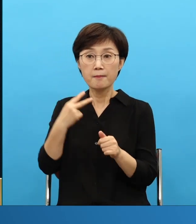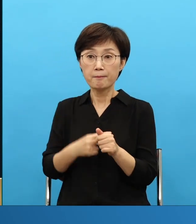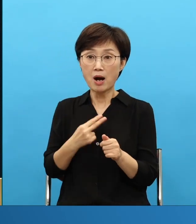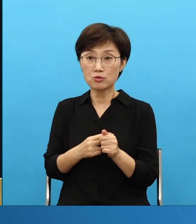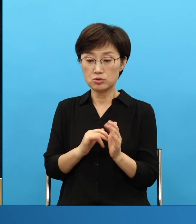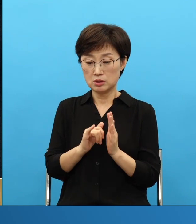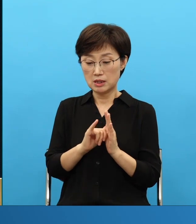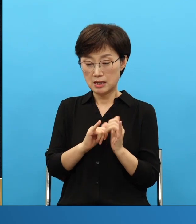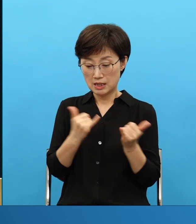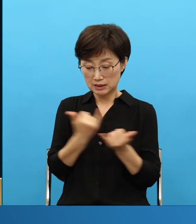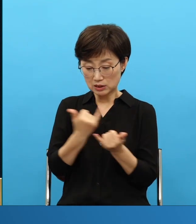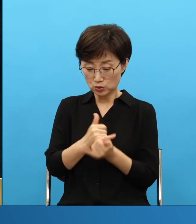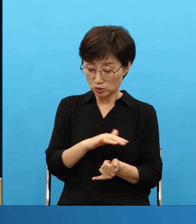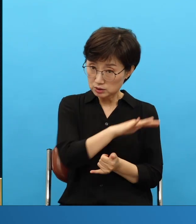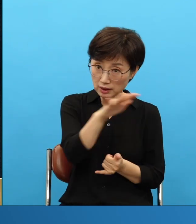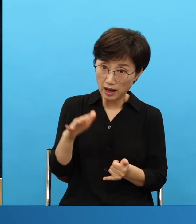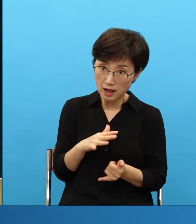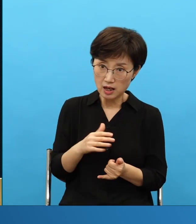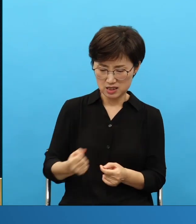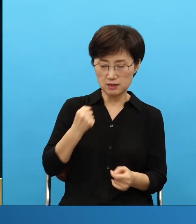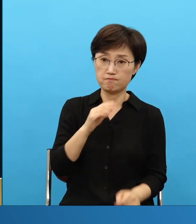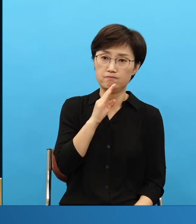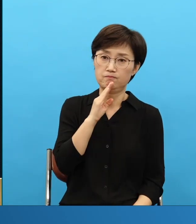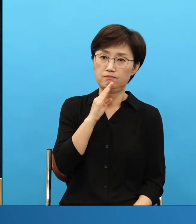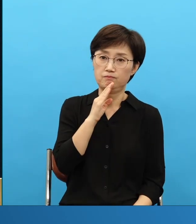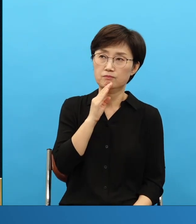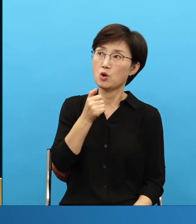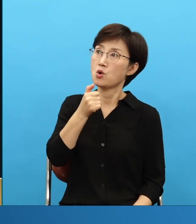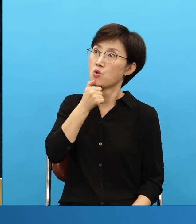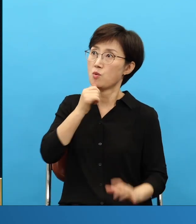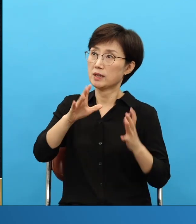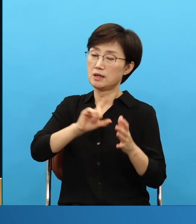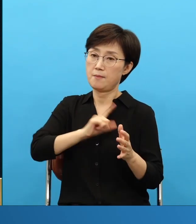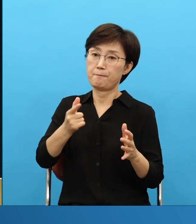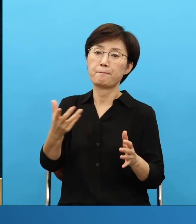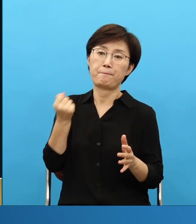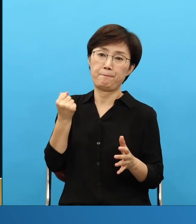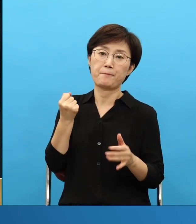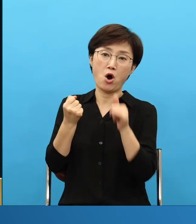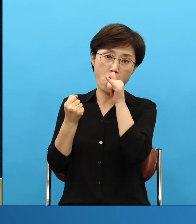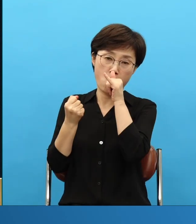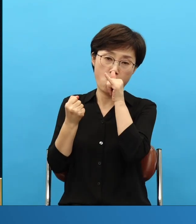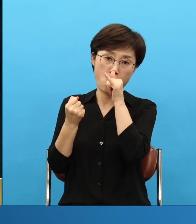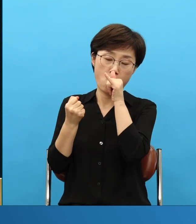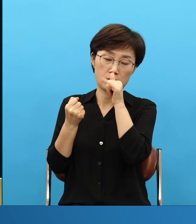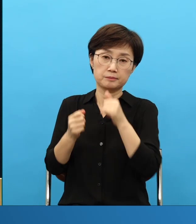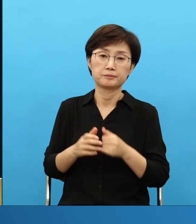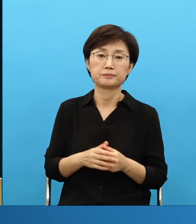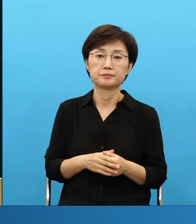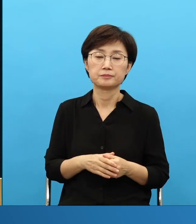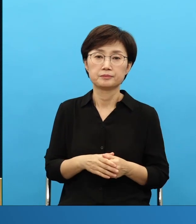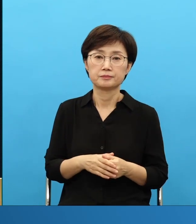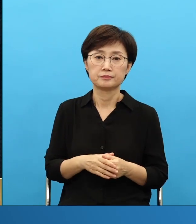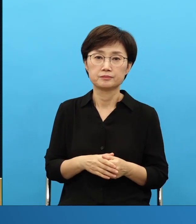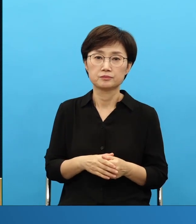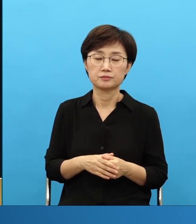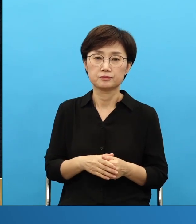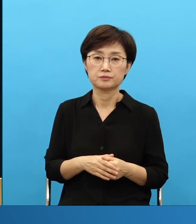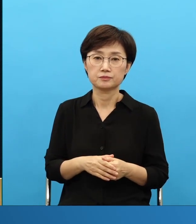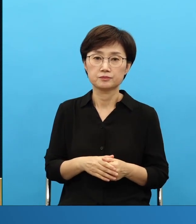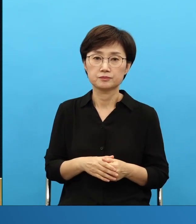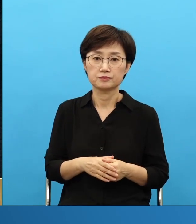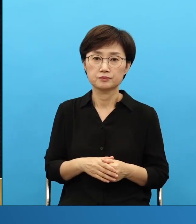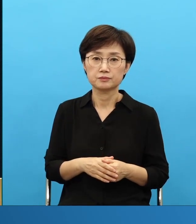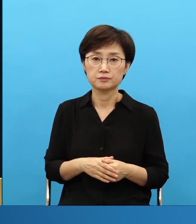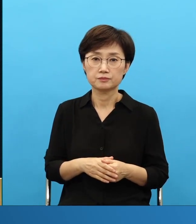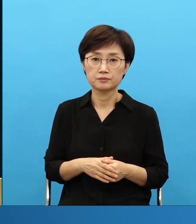집안 자체가 로마 시민권을 가진 집안이에요. And Paul's household received that honorary citizenship of Rome. 대단하죠. So how